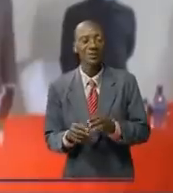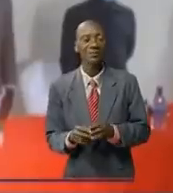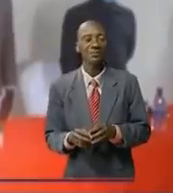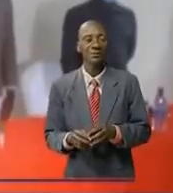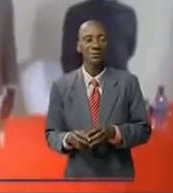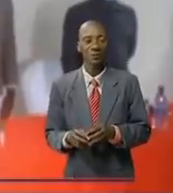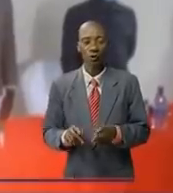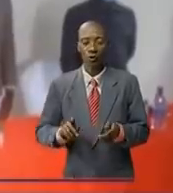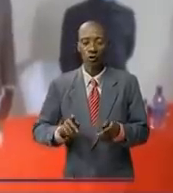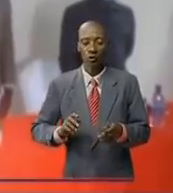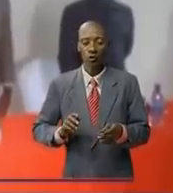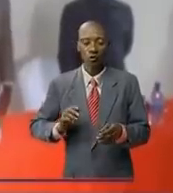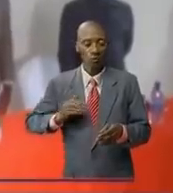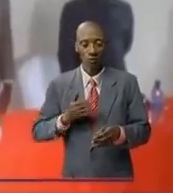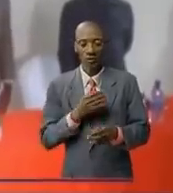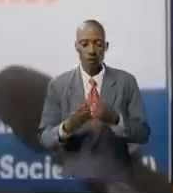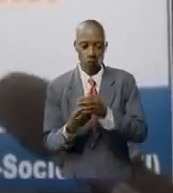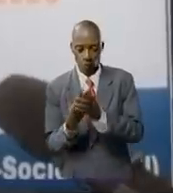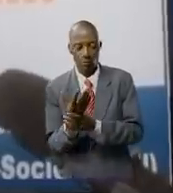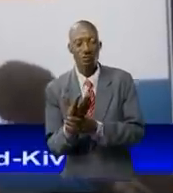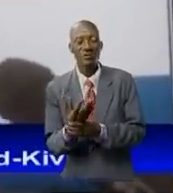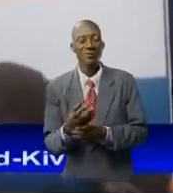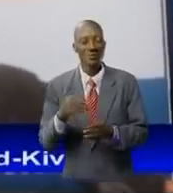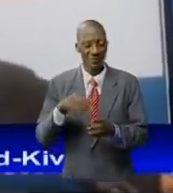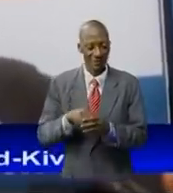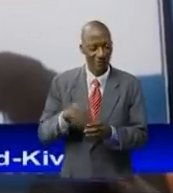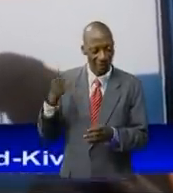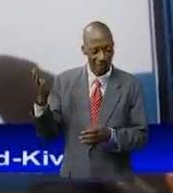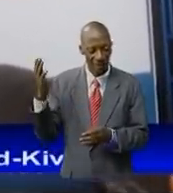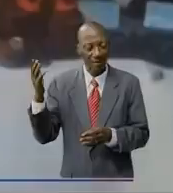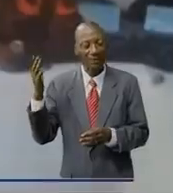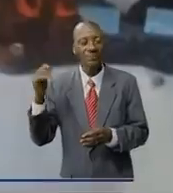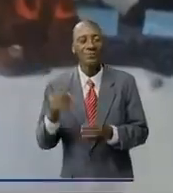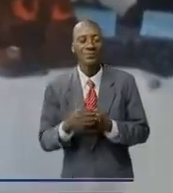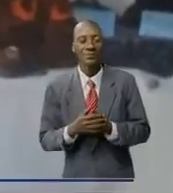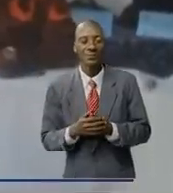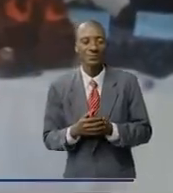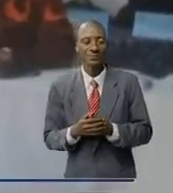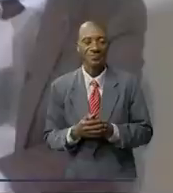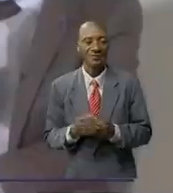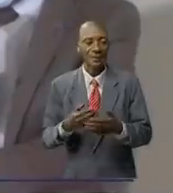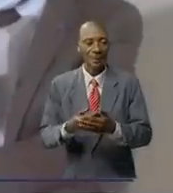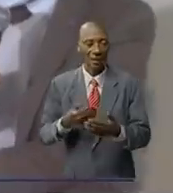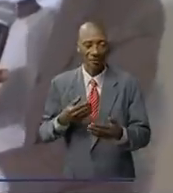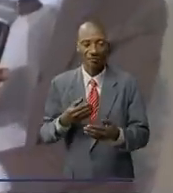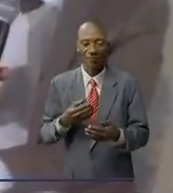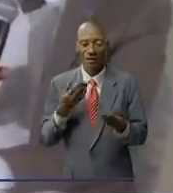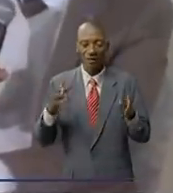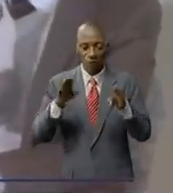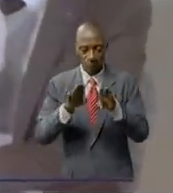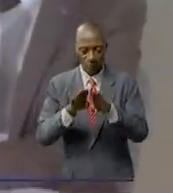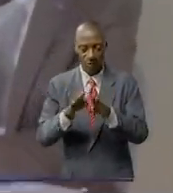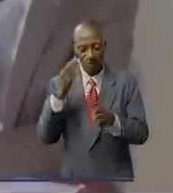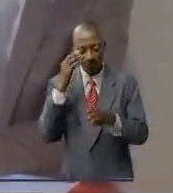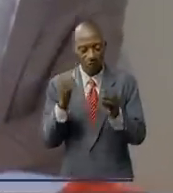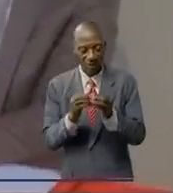aux États européens, notamment la Suisse, l'Union européenne, etc. Et avant de prononcer le mot de clôture de la dite table